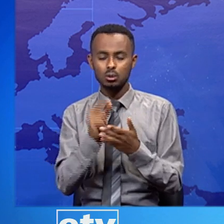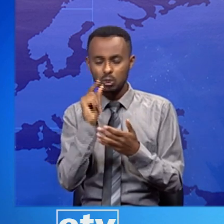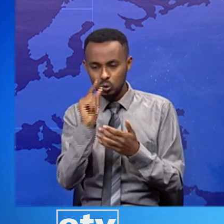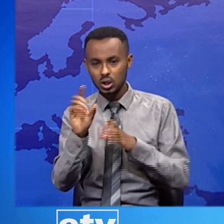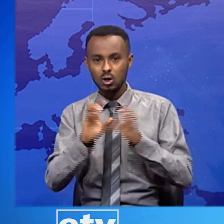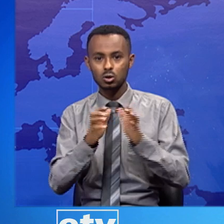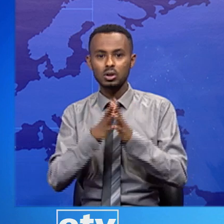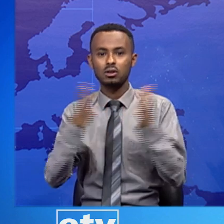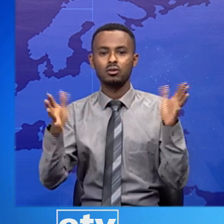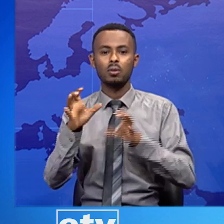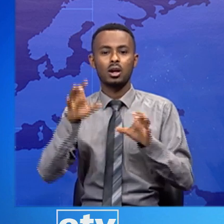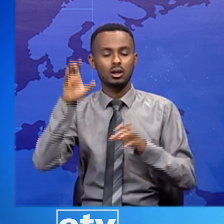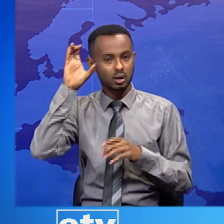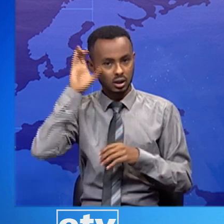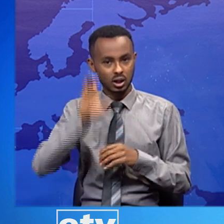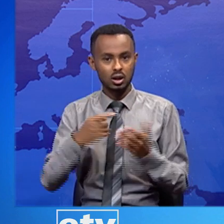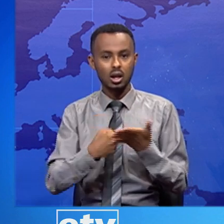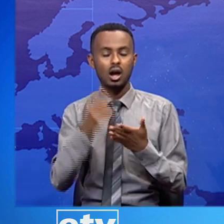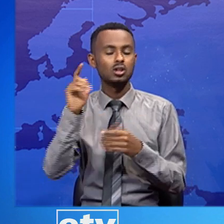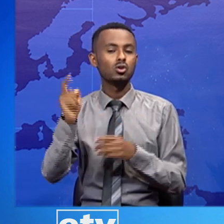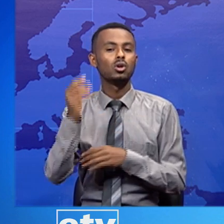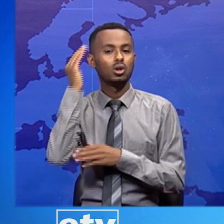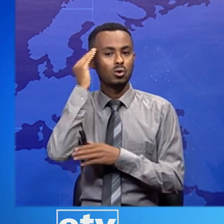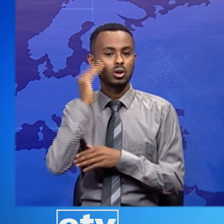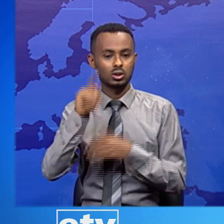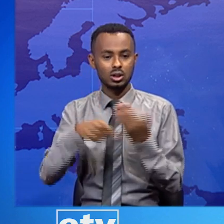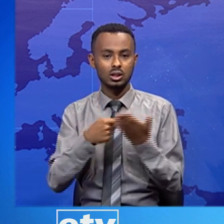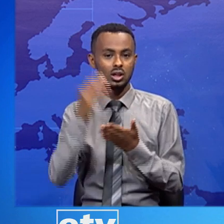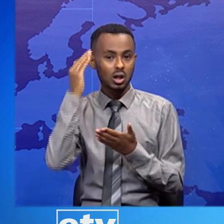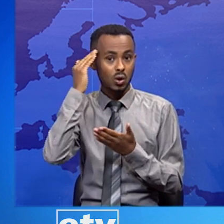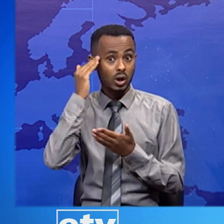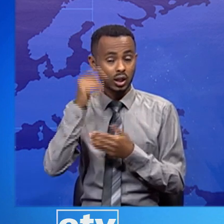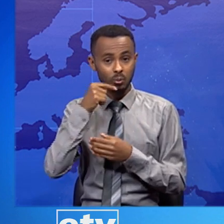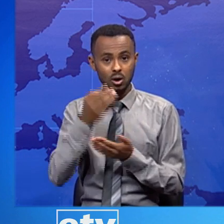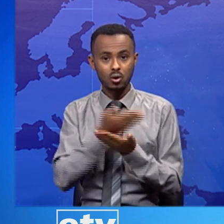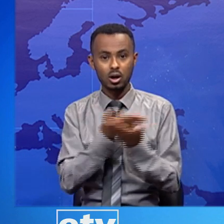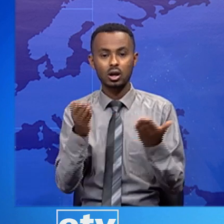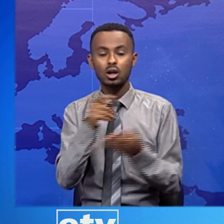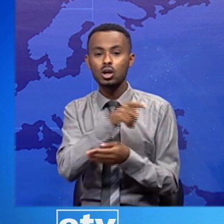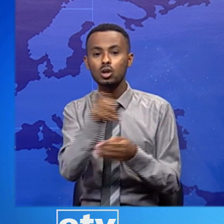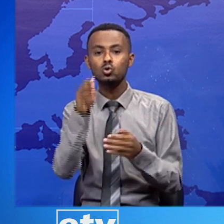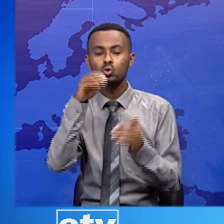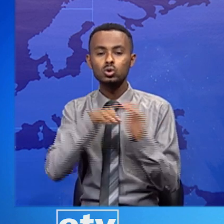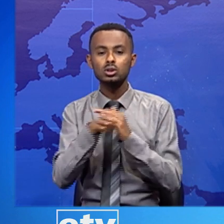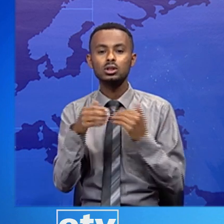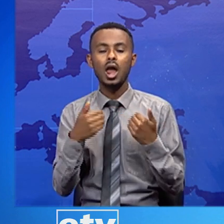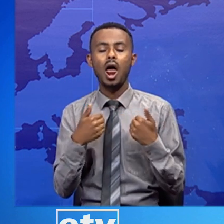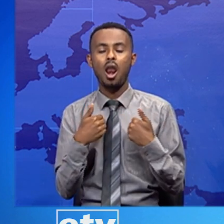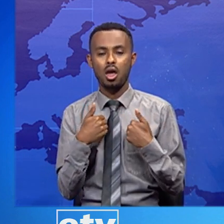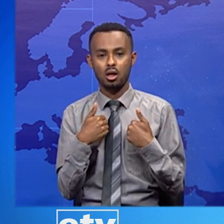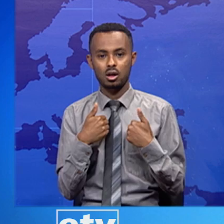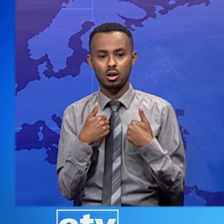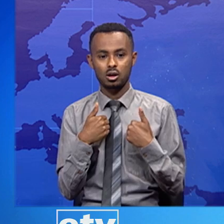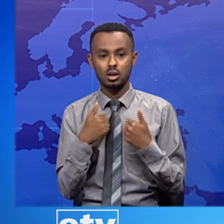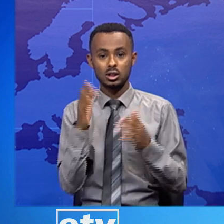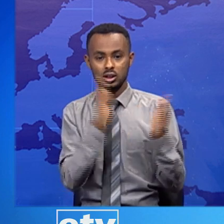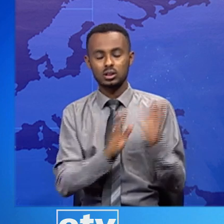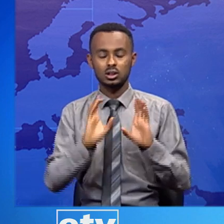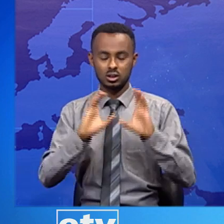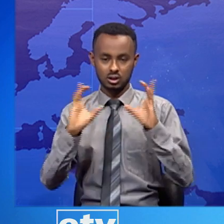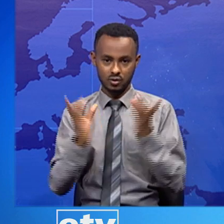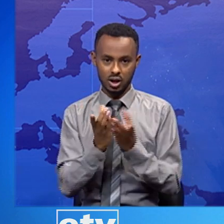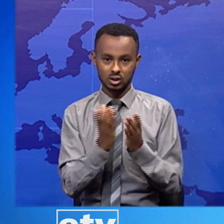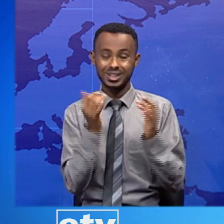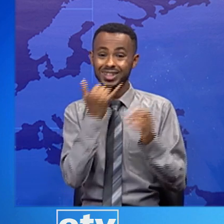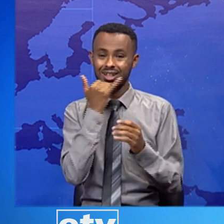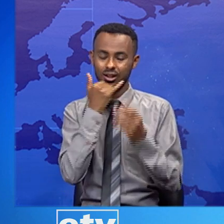ስለዚህ በቁንጽል ያረኩትን በሰፊው ማለት ግዴታ ያ ሲሆን ዕውቀት ነው ስለዚህ ዕውቀት የምንለው ነገር እነሱ ውስጥ ላይ አለ